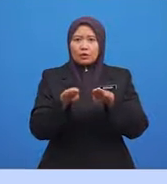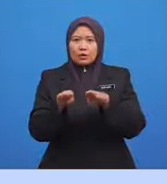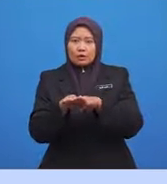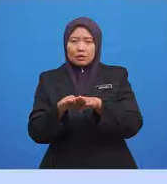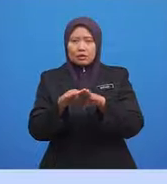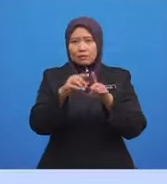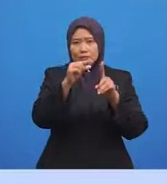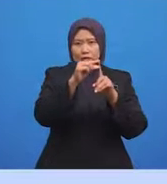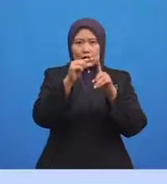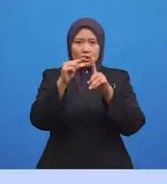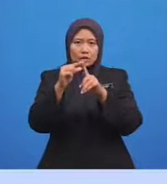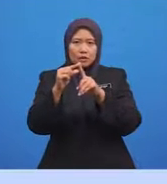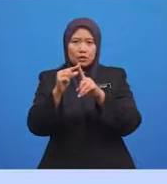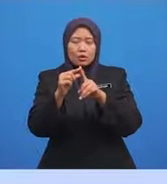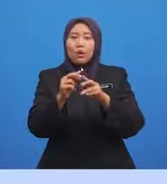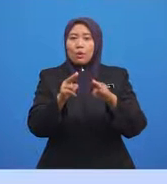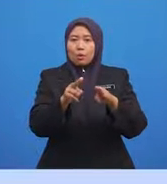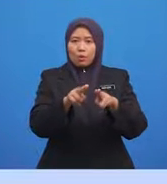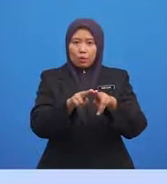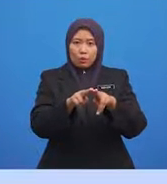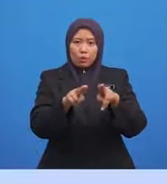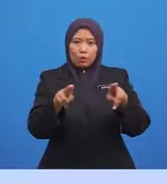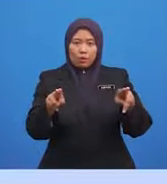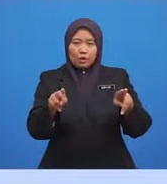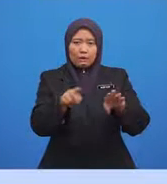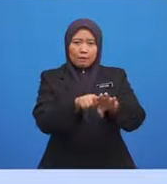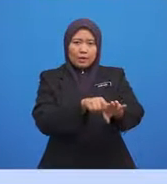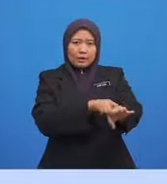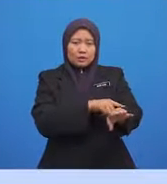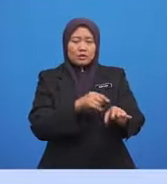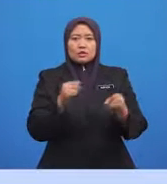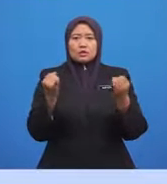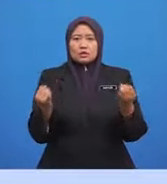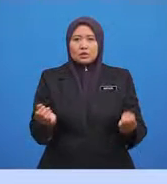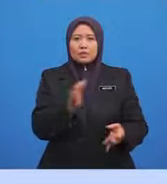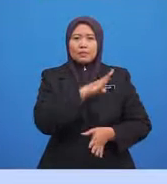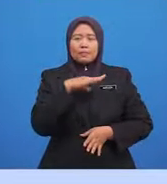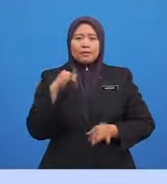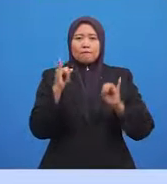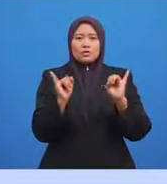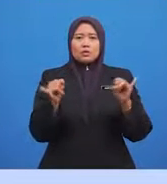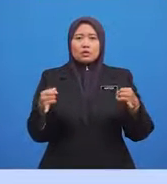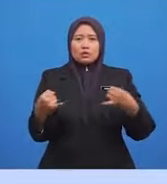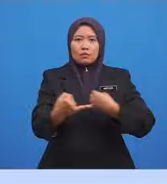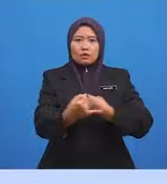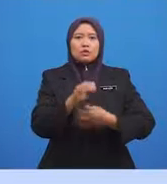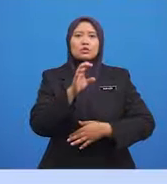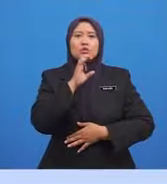pembendaharaan kata ukuran panjang, jisim dan isi padu cecair dalam